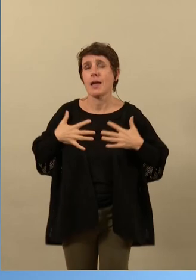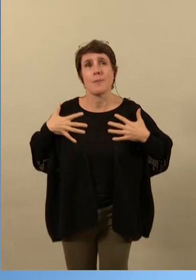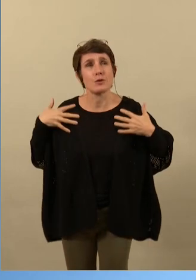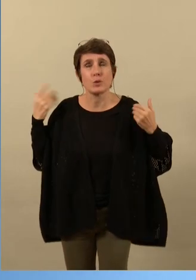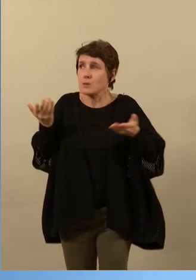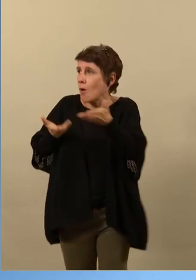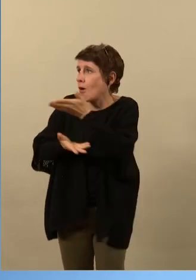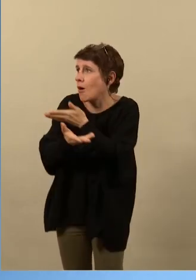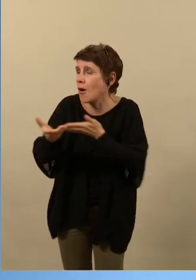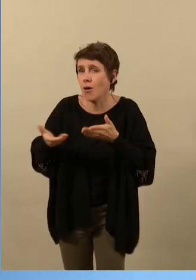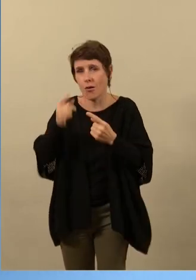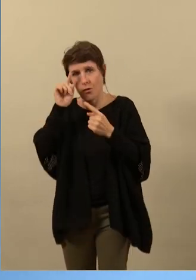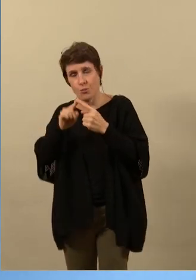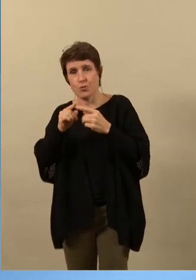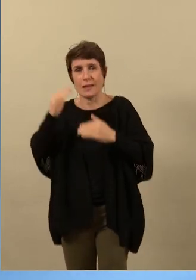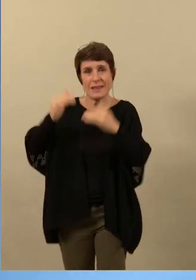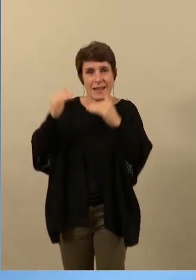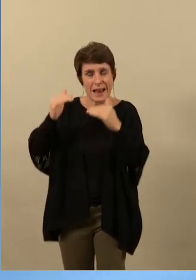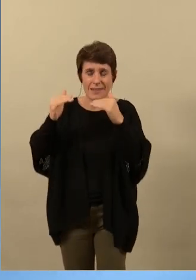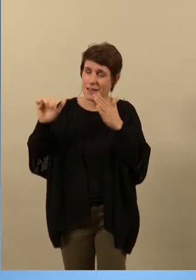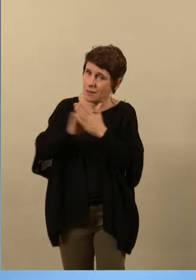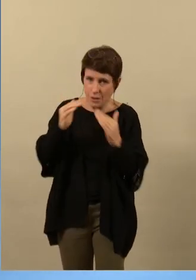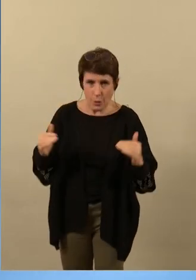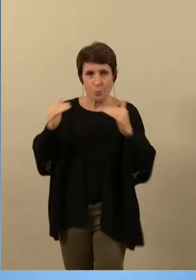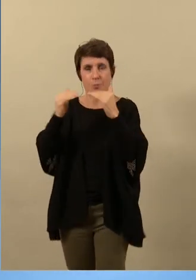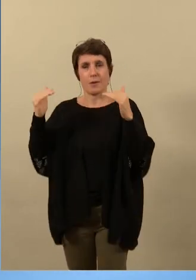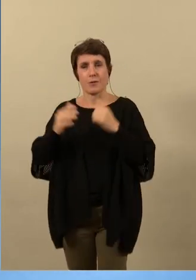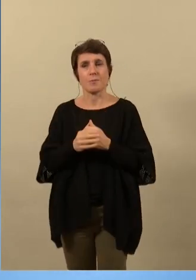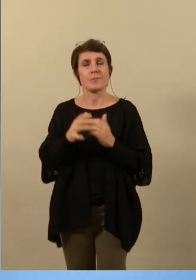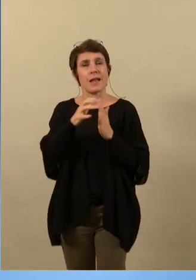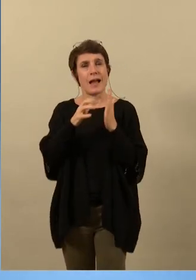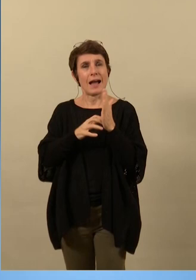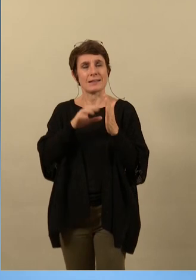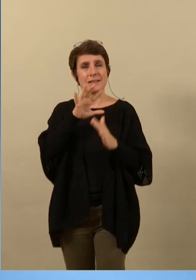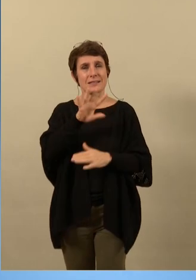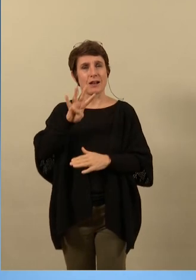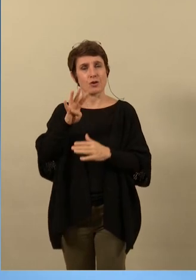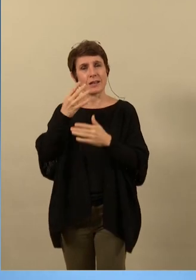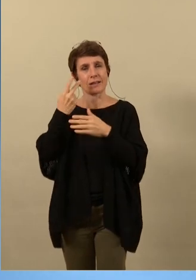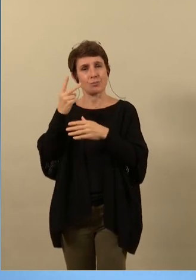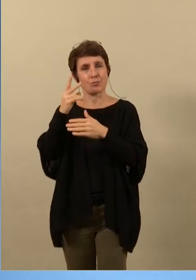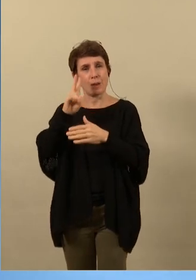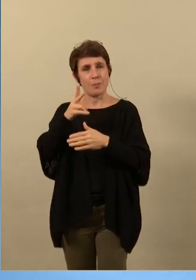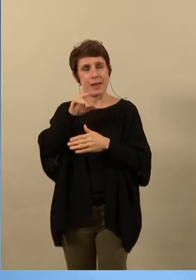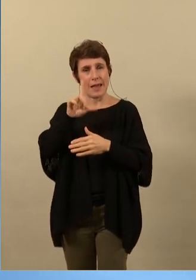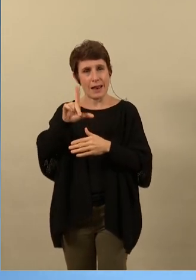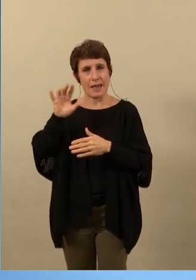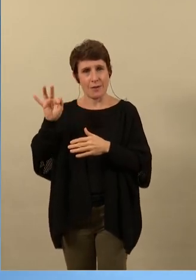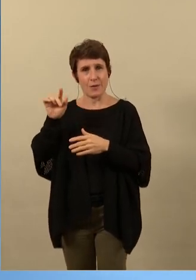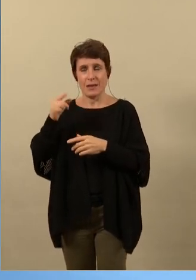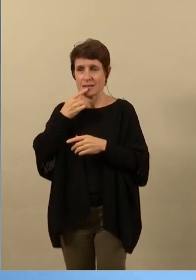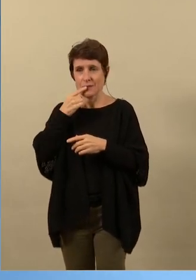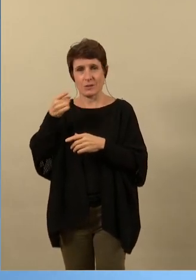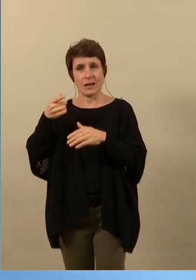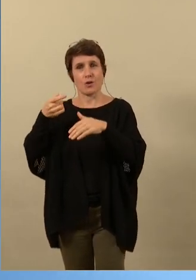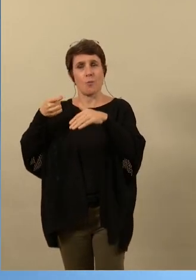enjeux de lutte contre les égalités l'article 54 du PLF prévoit la suppression d'un fond spécifique svalant pour Grenoble à 400000